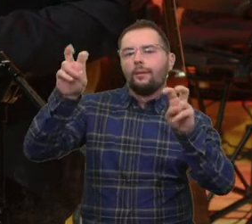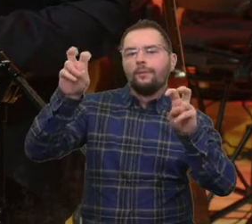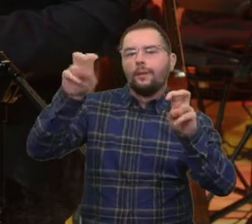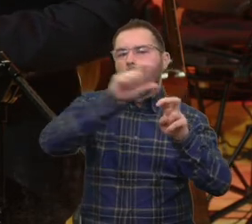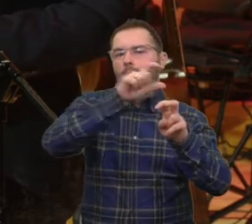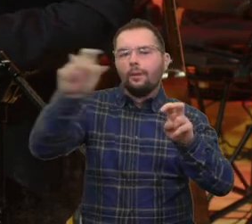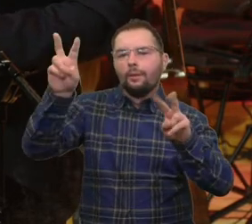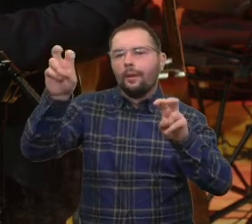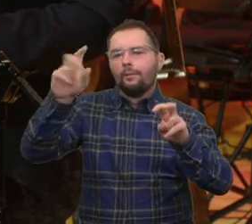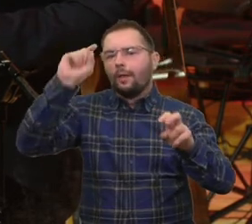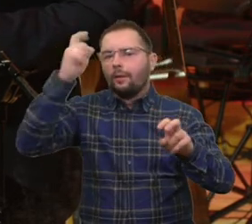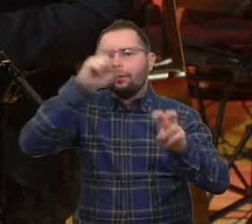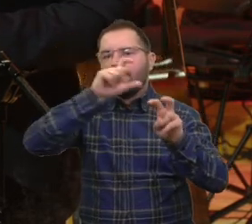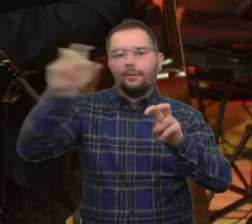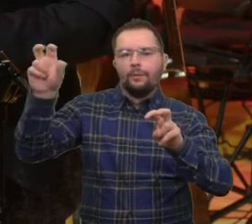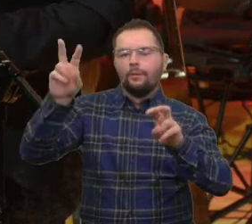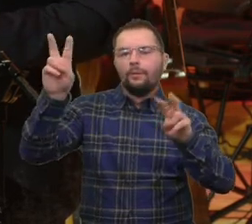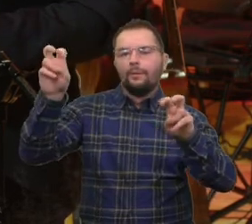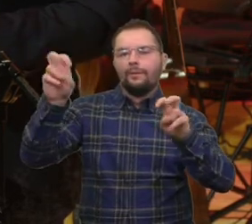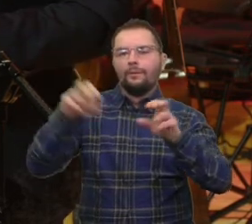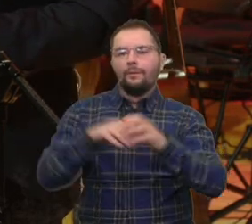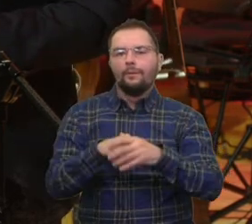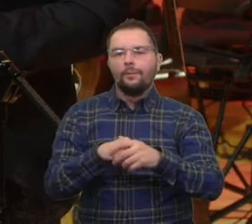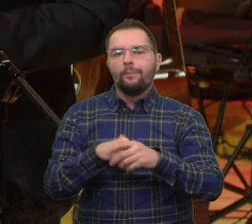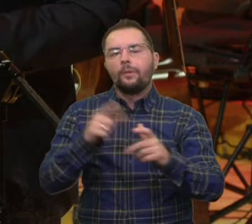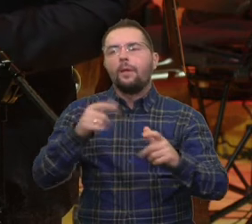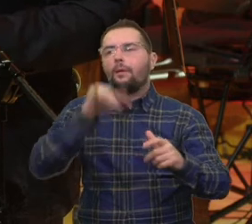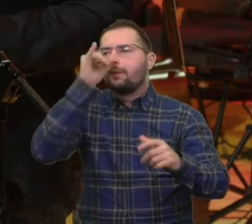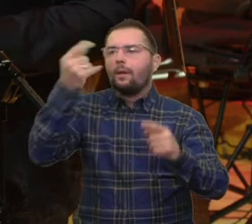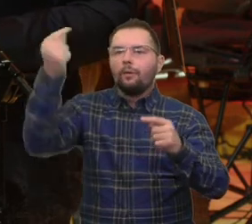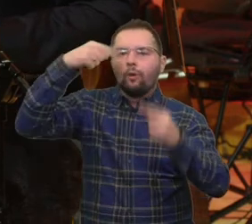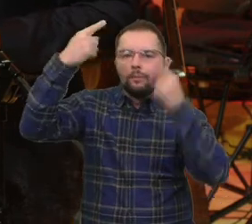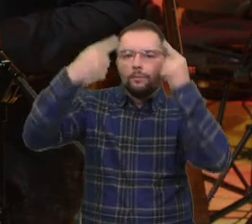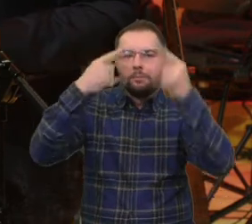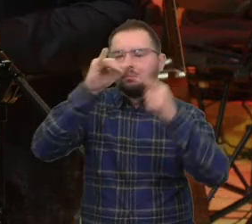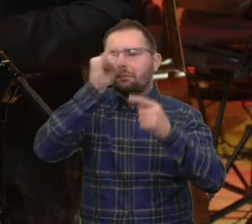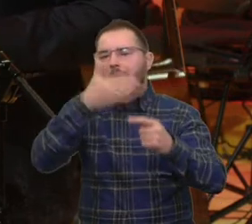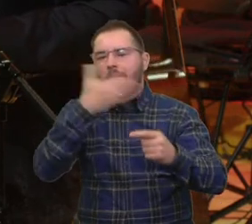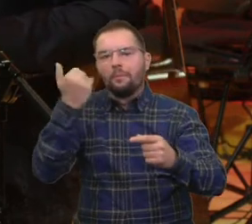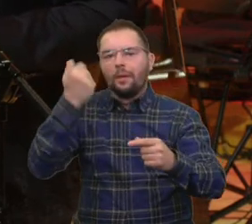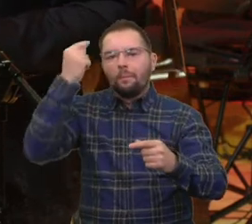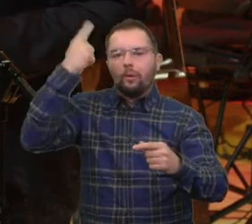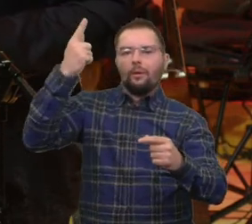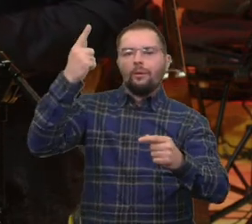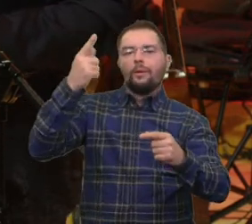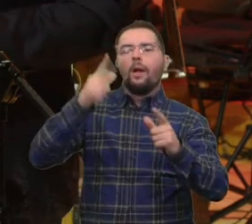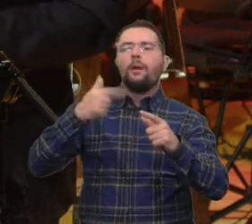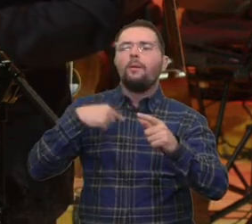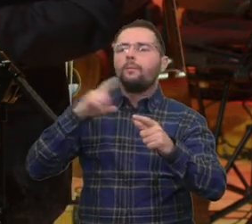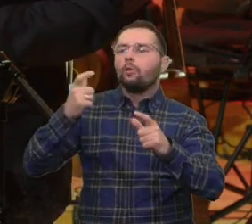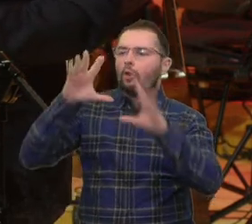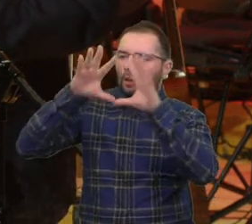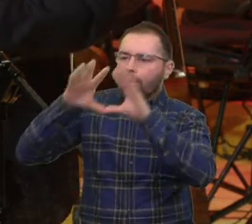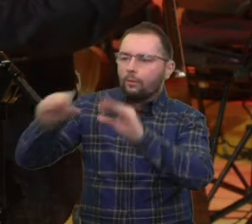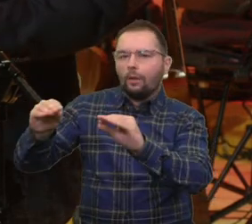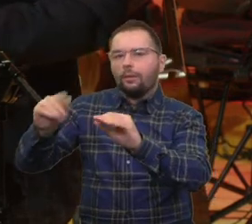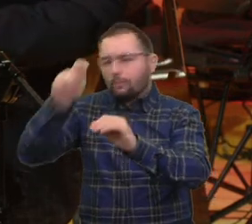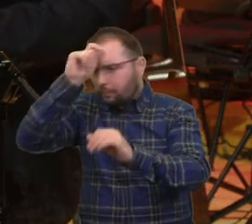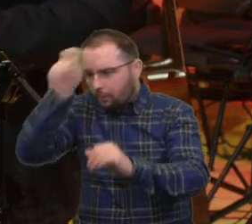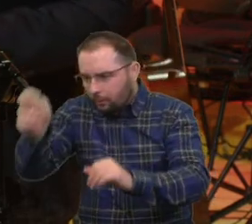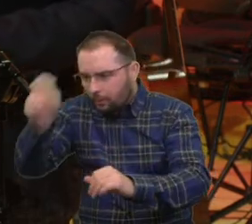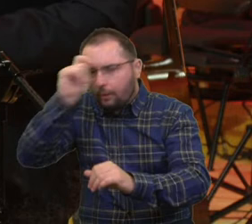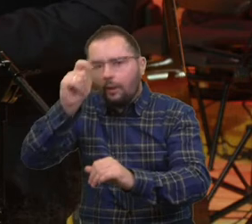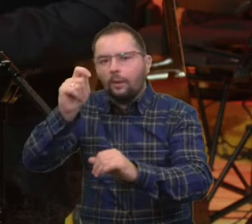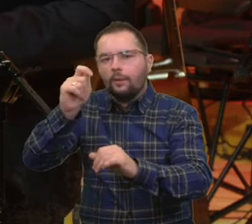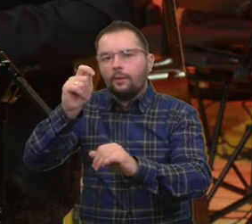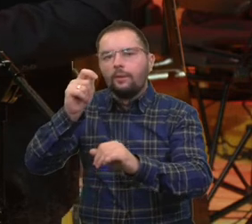ten tytuł i ta statuetka. Ale nic innego w istocie do głowy nie przychodzi, bo jeżeli chce się oddać właściwy szacunek i uznanie dla pracy kogoś,